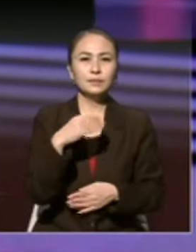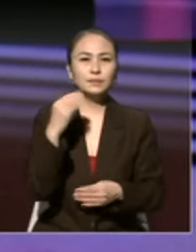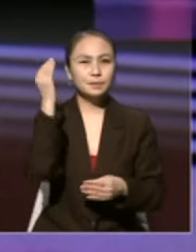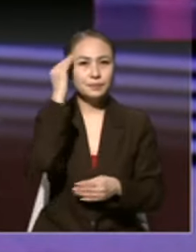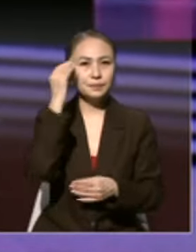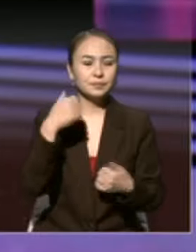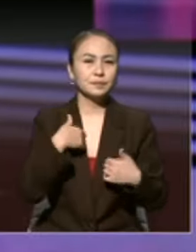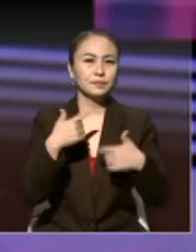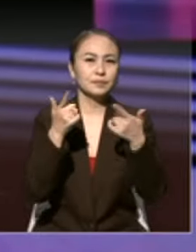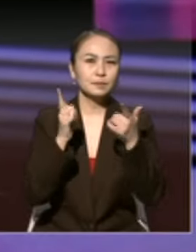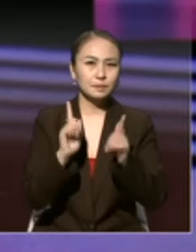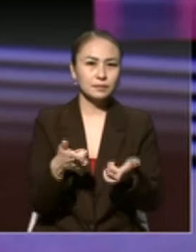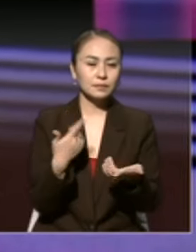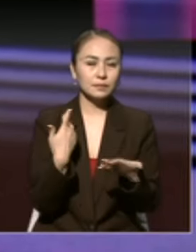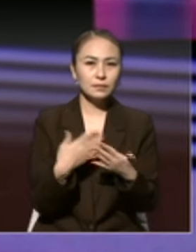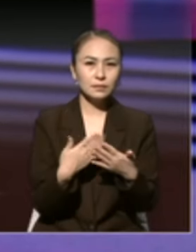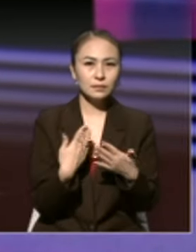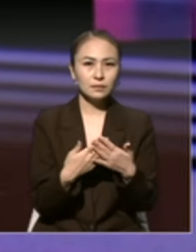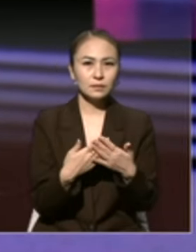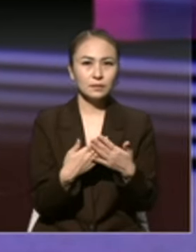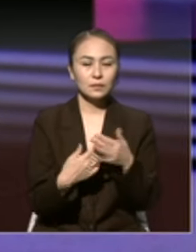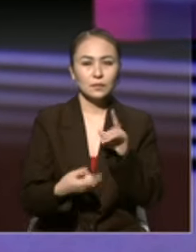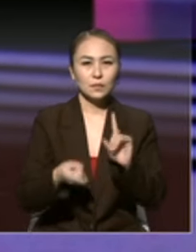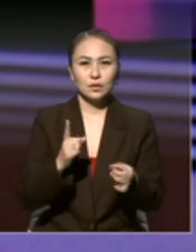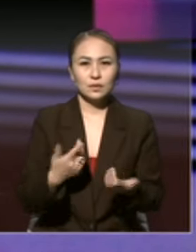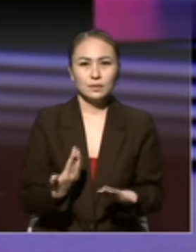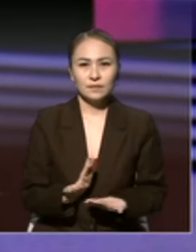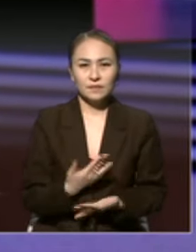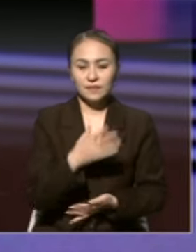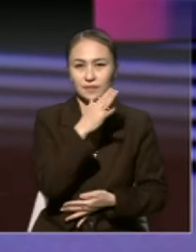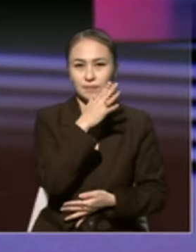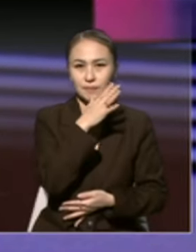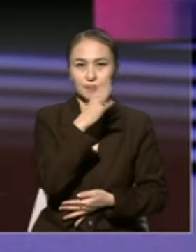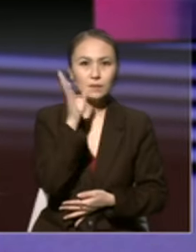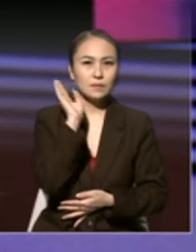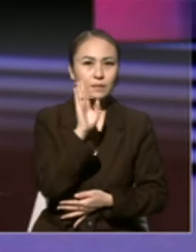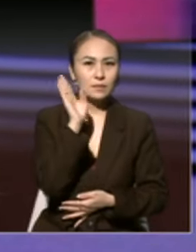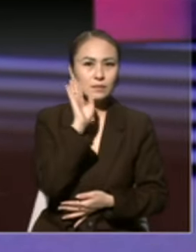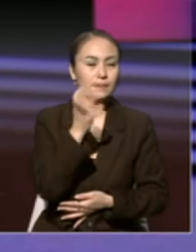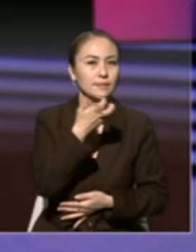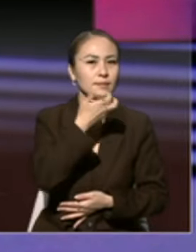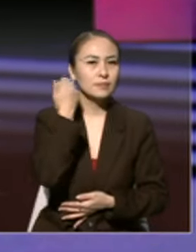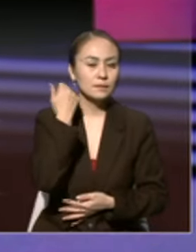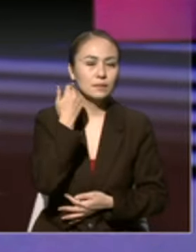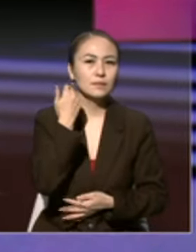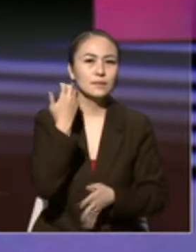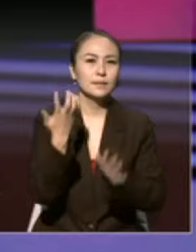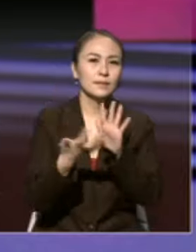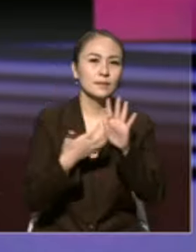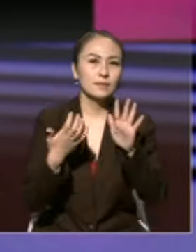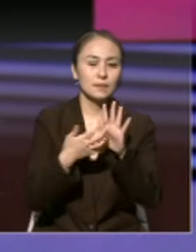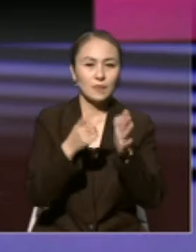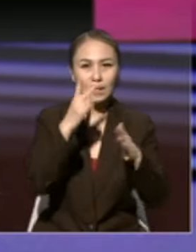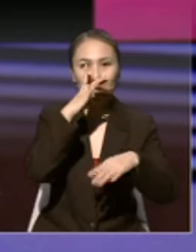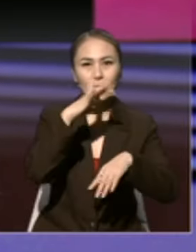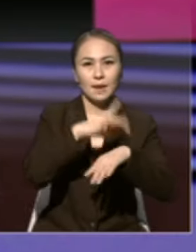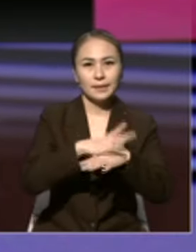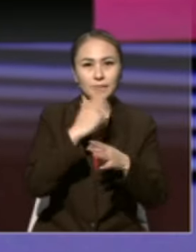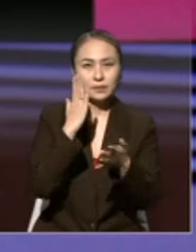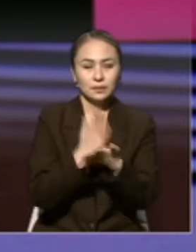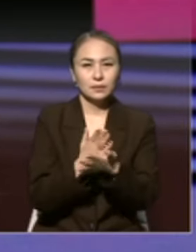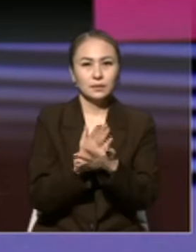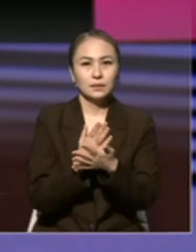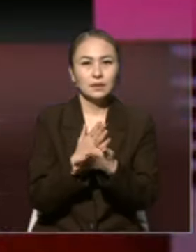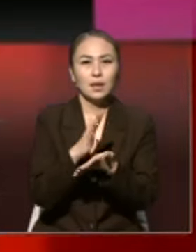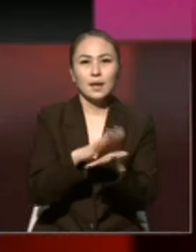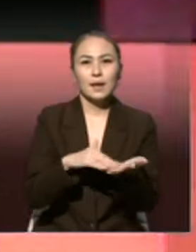толығымен келісемін. Шын мәнінде біз енді су апат арқылы біз кемшіліктерімізді анықтадық. Енді ары қарай